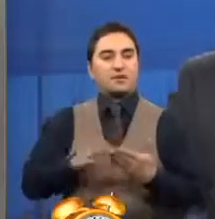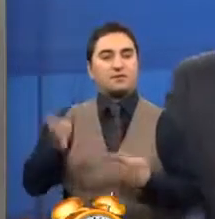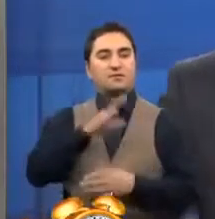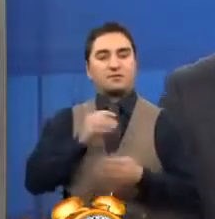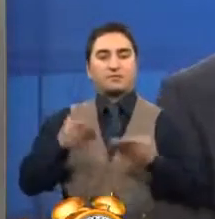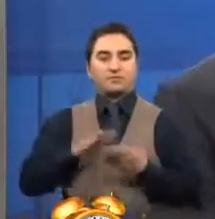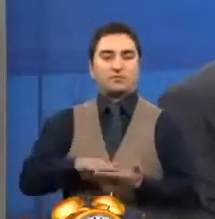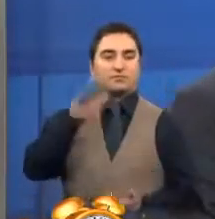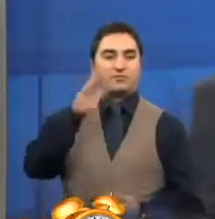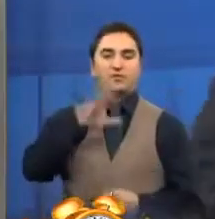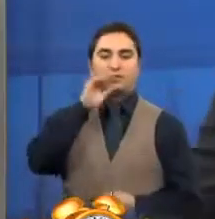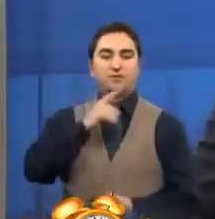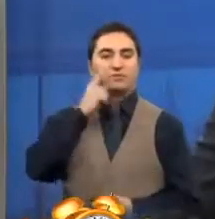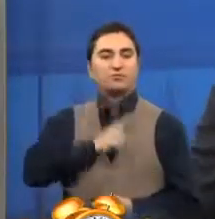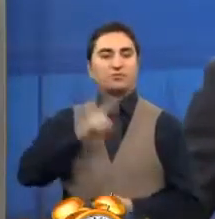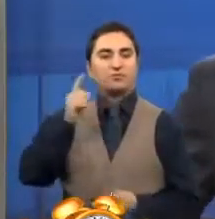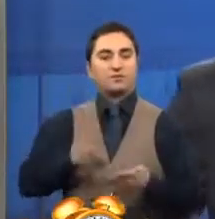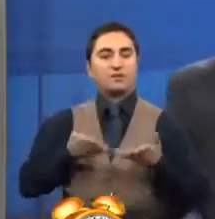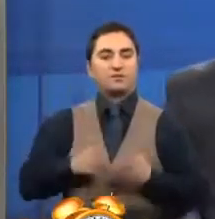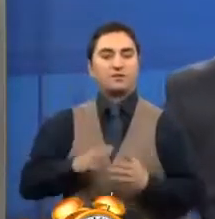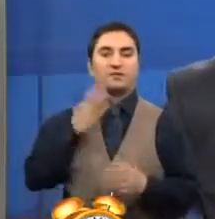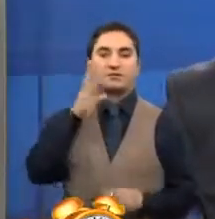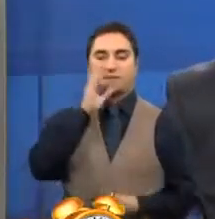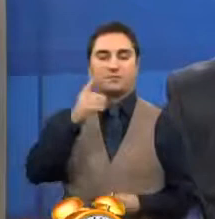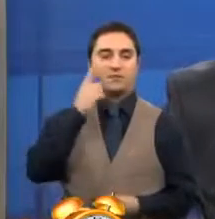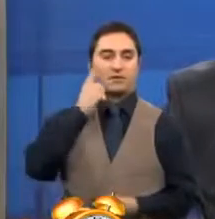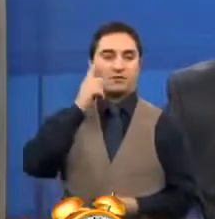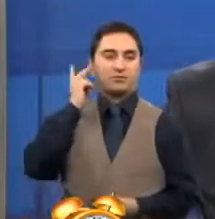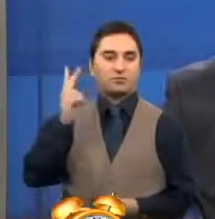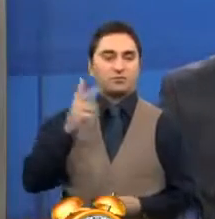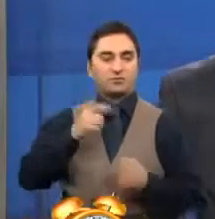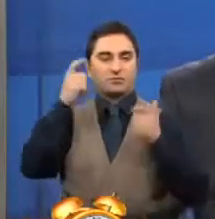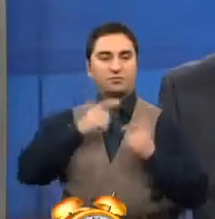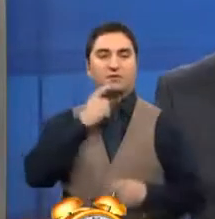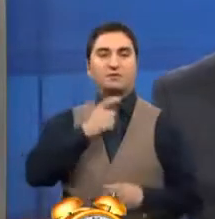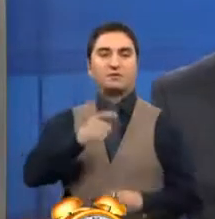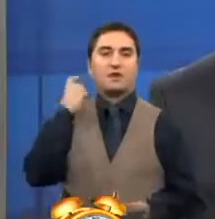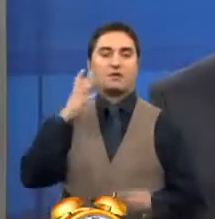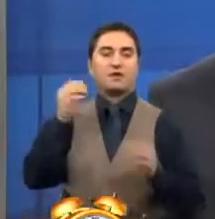olmasında vesile olan kişi Gazi Mustafa Kemal Atatürk'tür. Tarihin